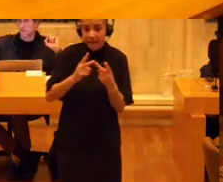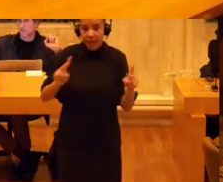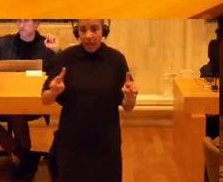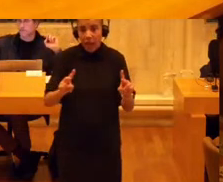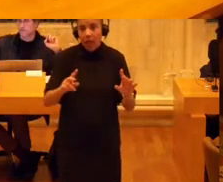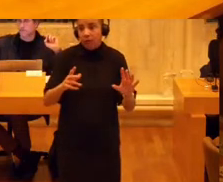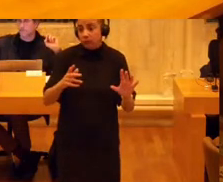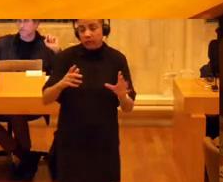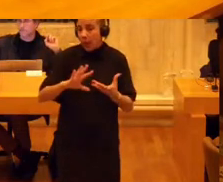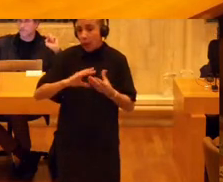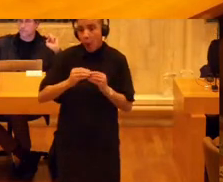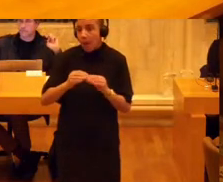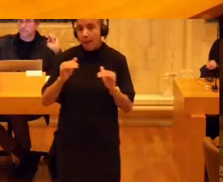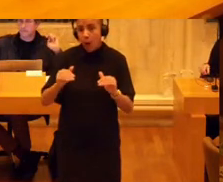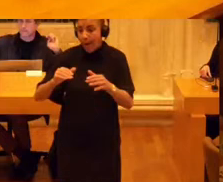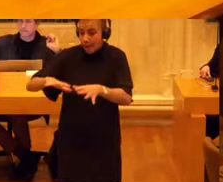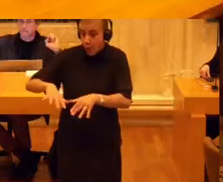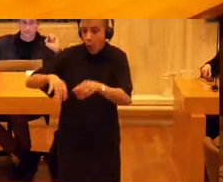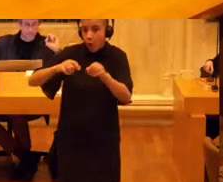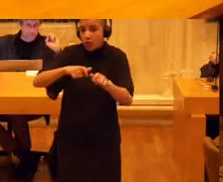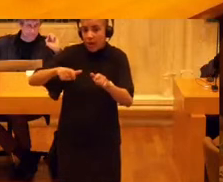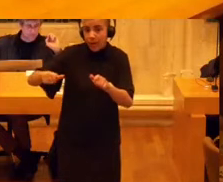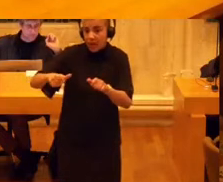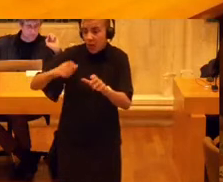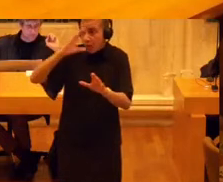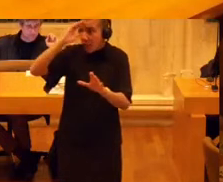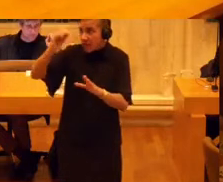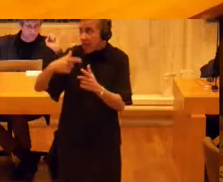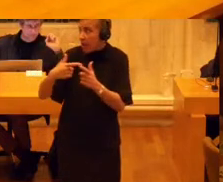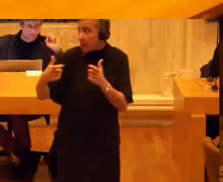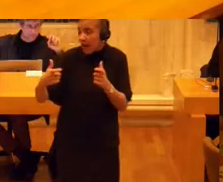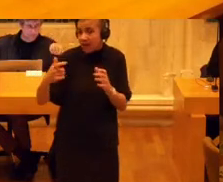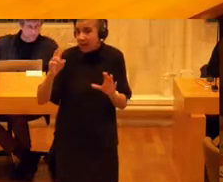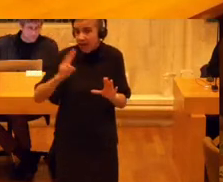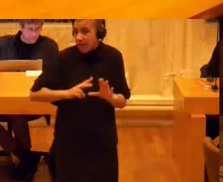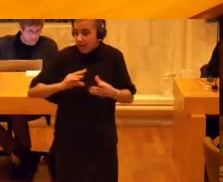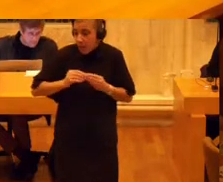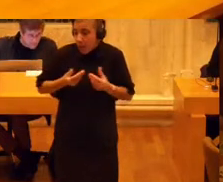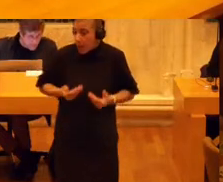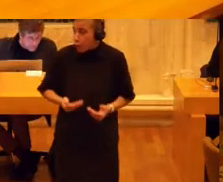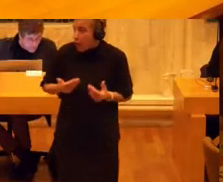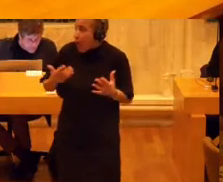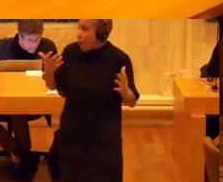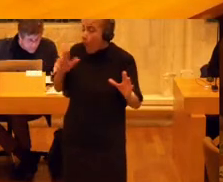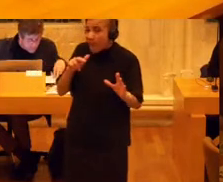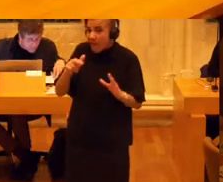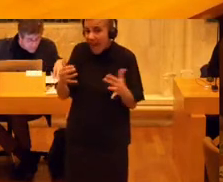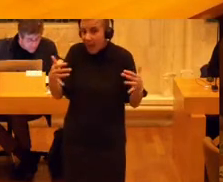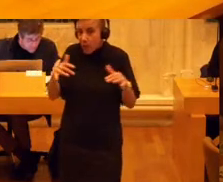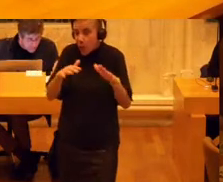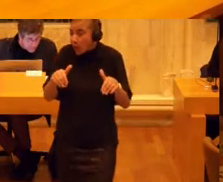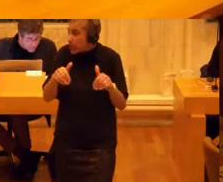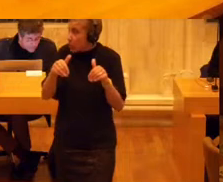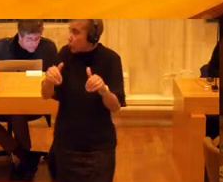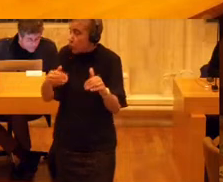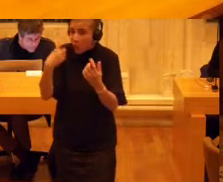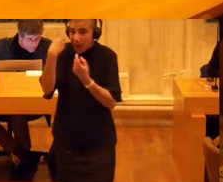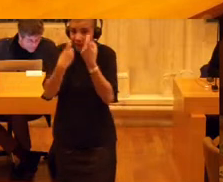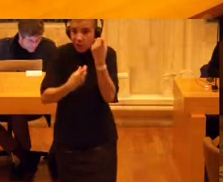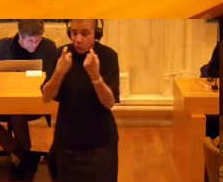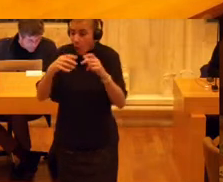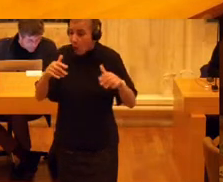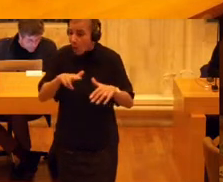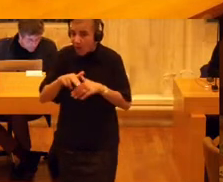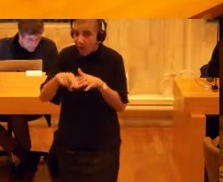aura d'autres financements par la suite, une concertation, je suppose, qui est déjà en cours sur le